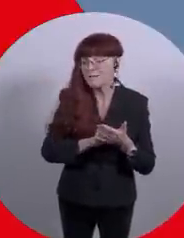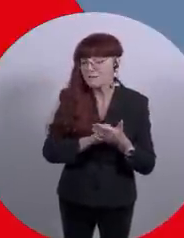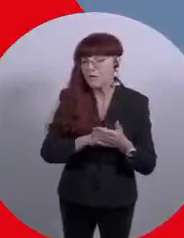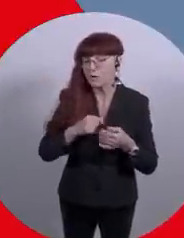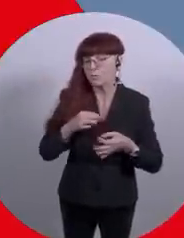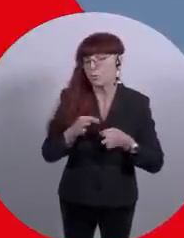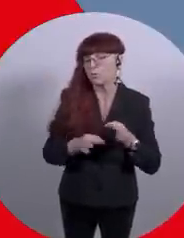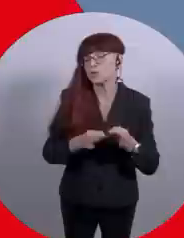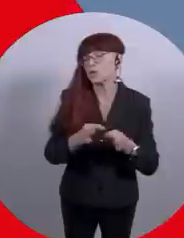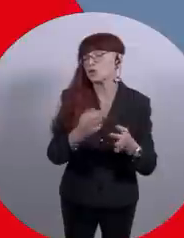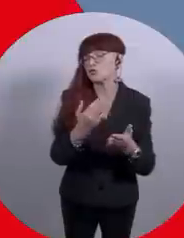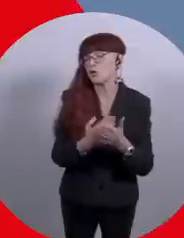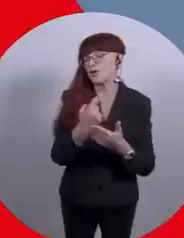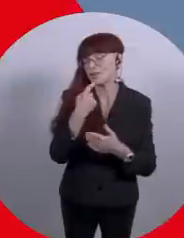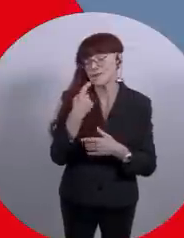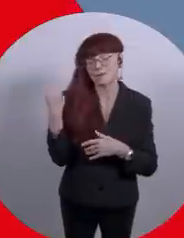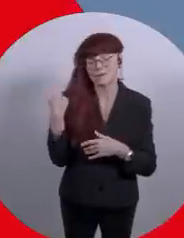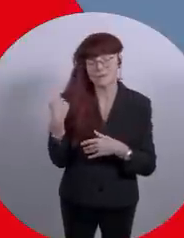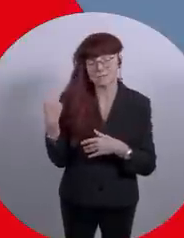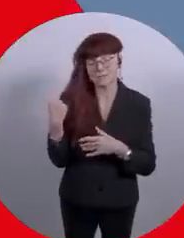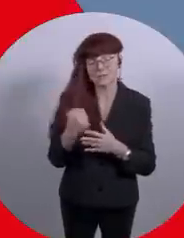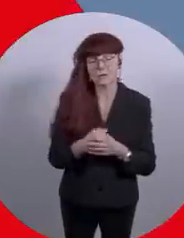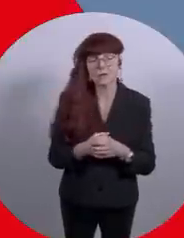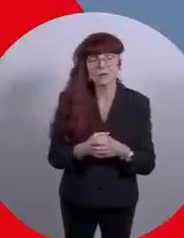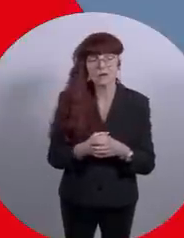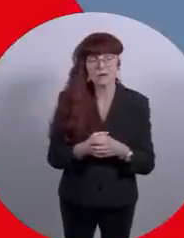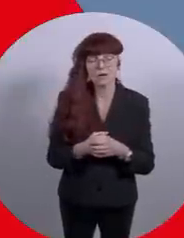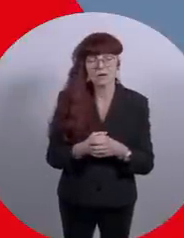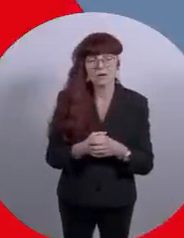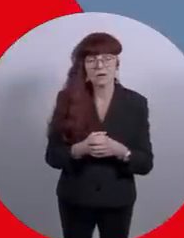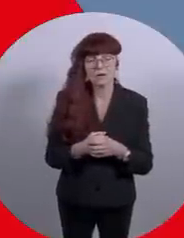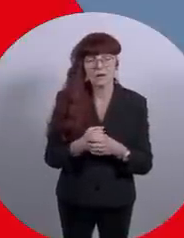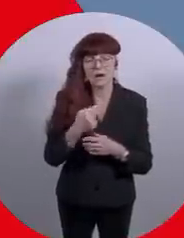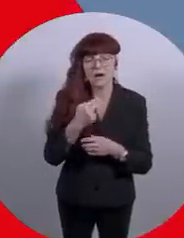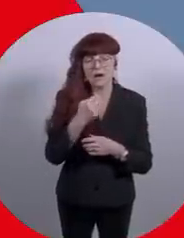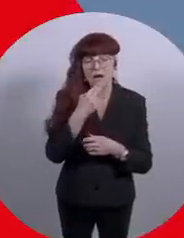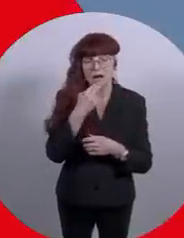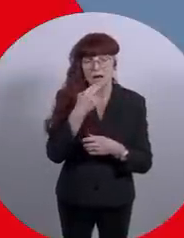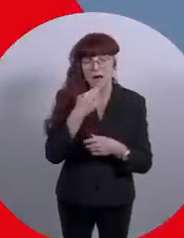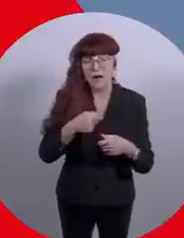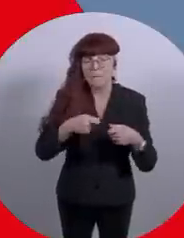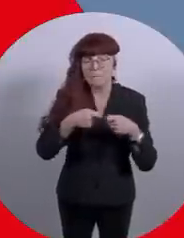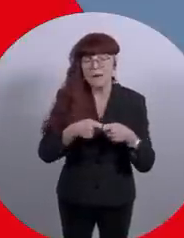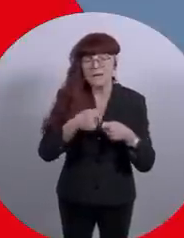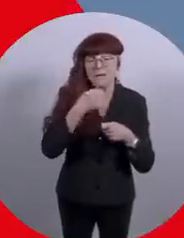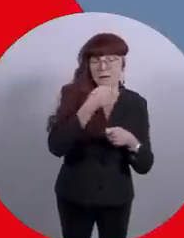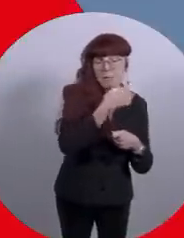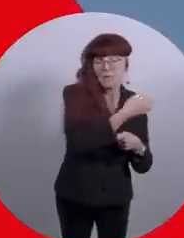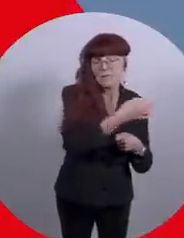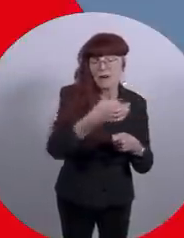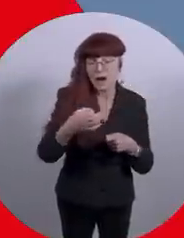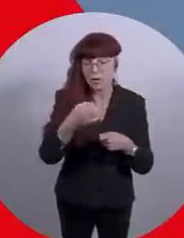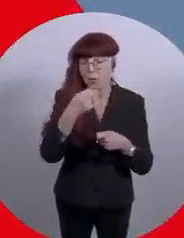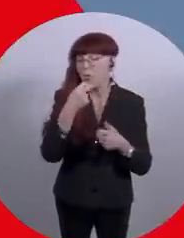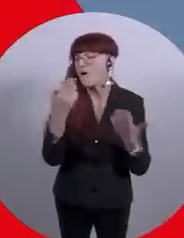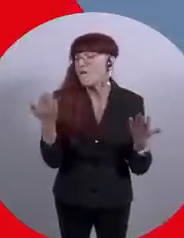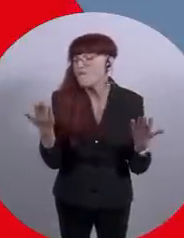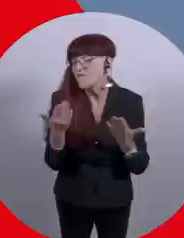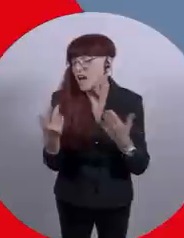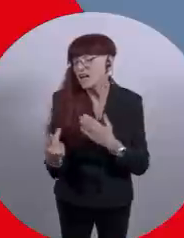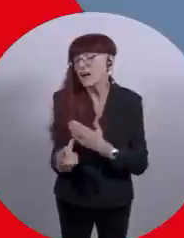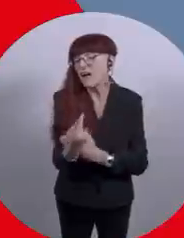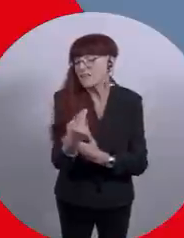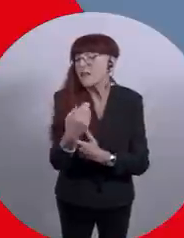und gemeint jener Kandidat der bei der Mitgliederbefragung die meisten Stimmen